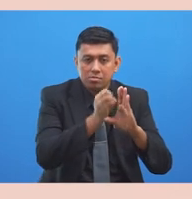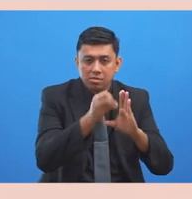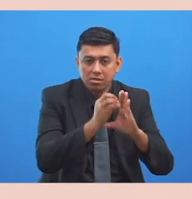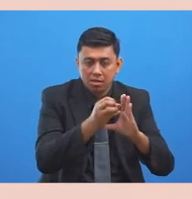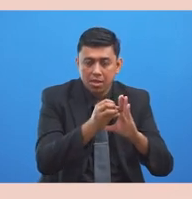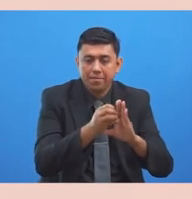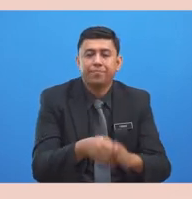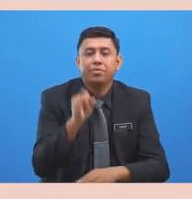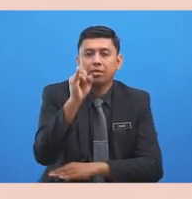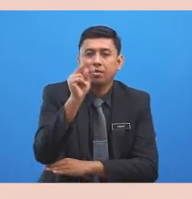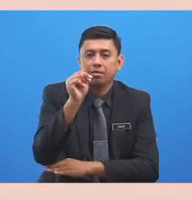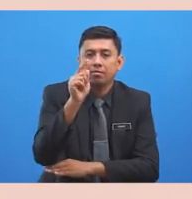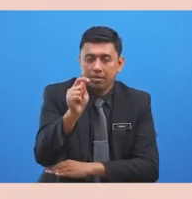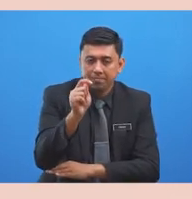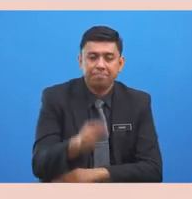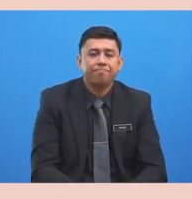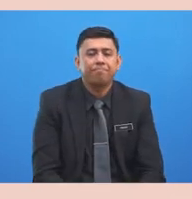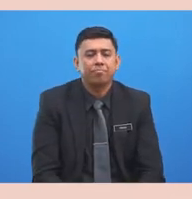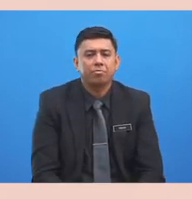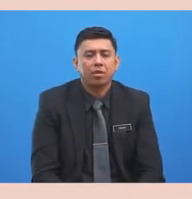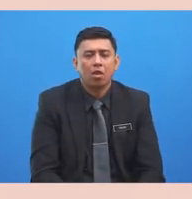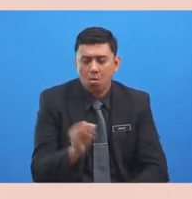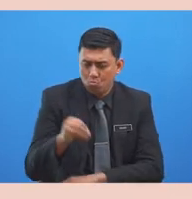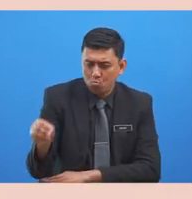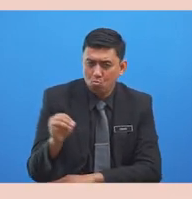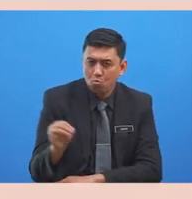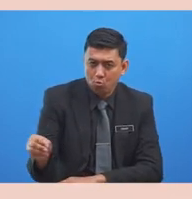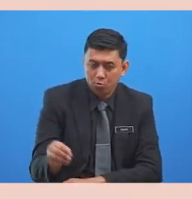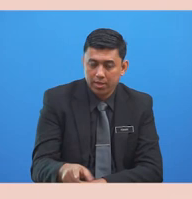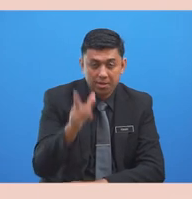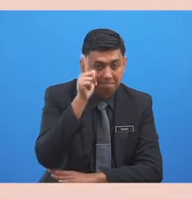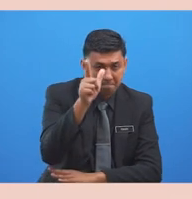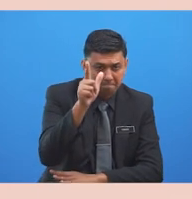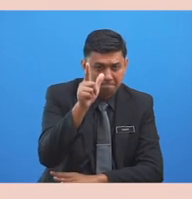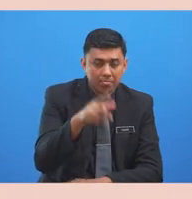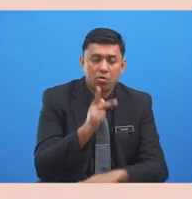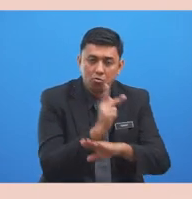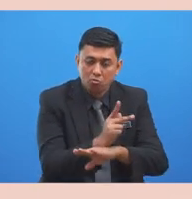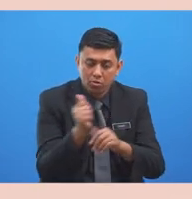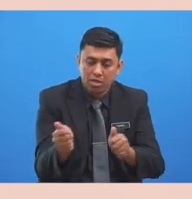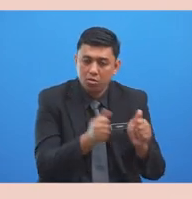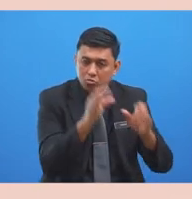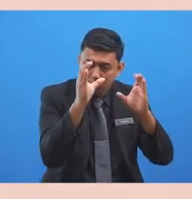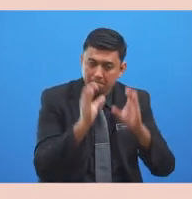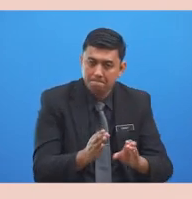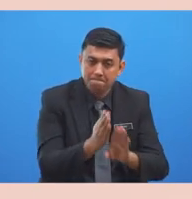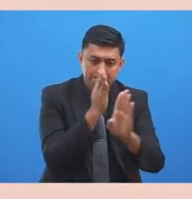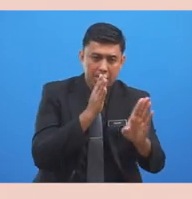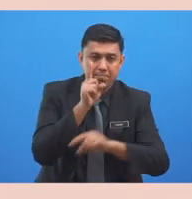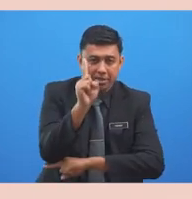integer. Cuba murid-murid lihat kod atau cara pada baris